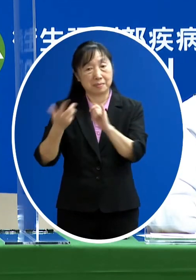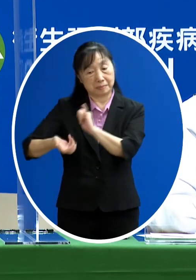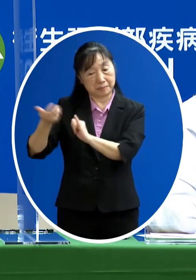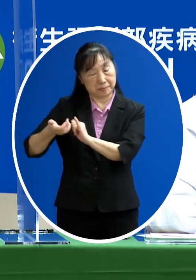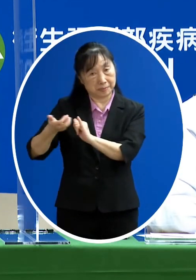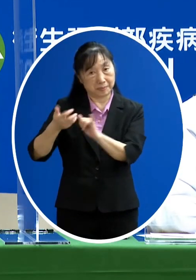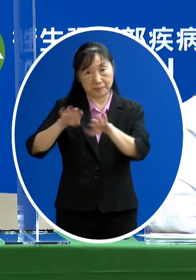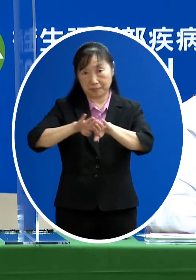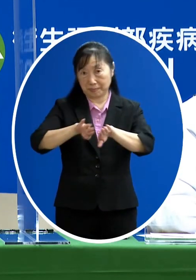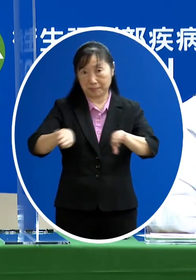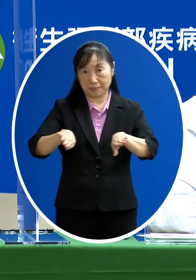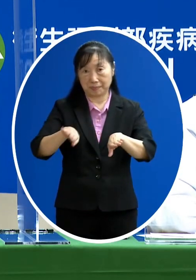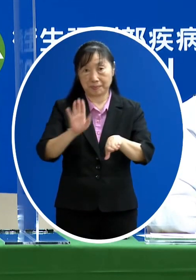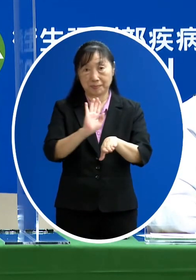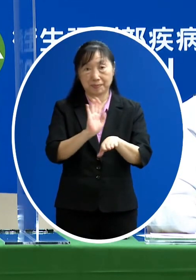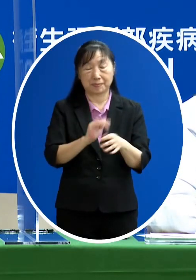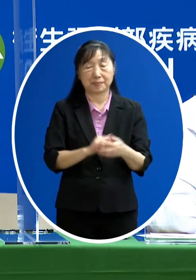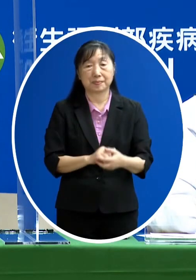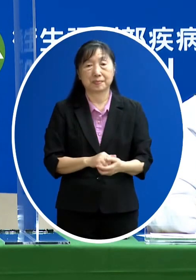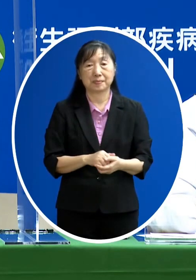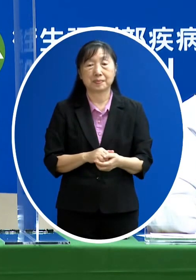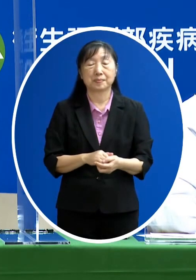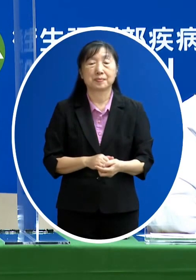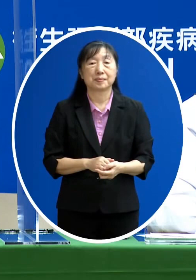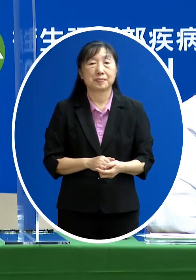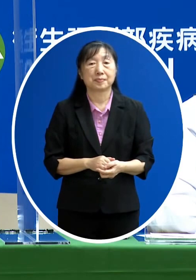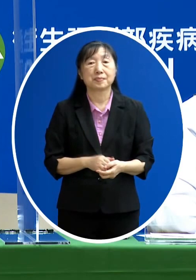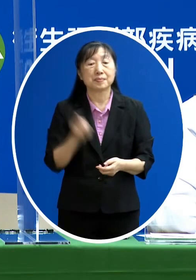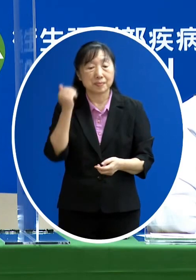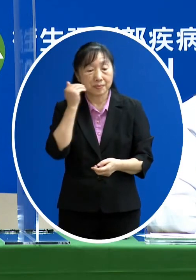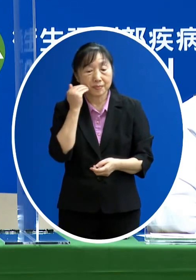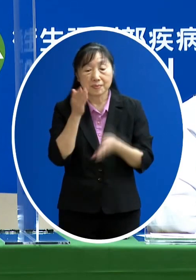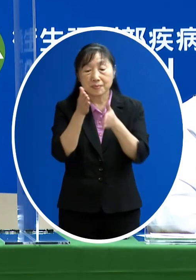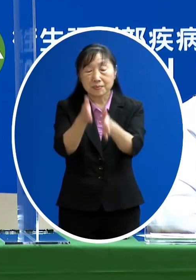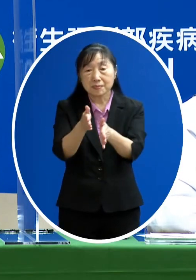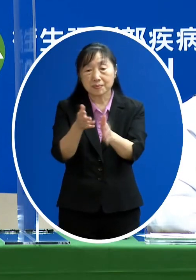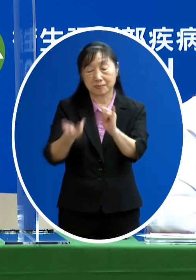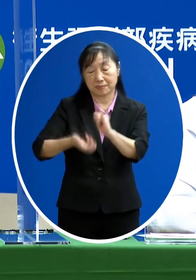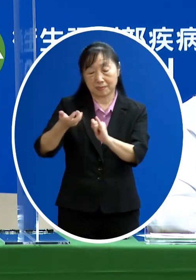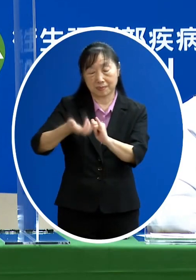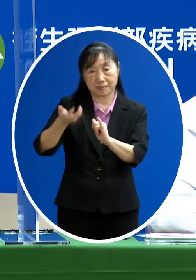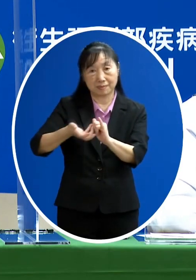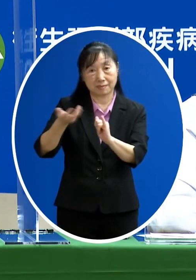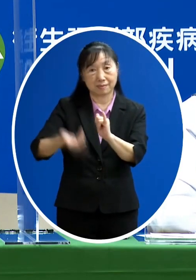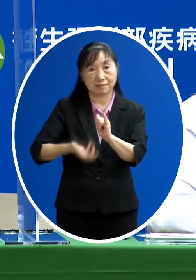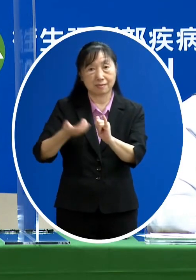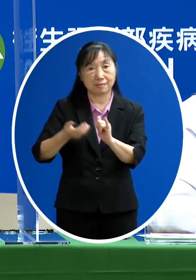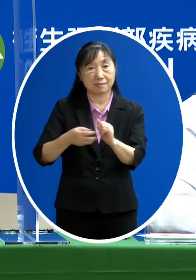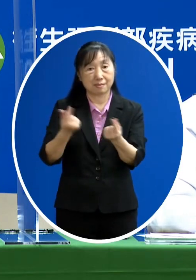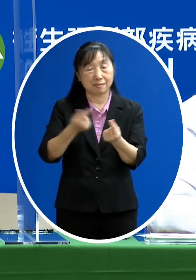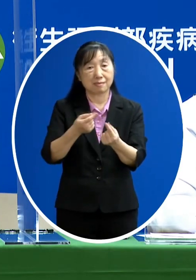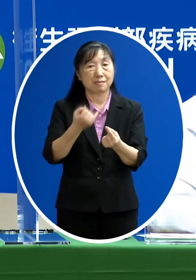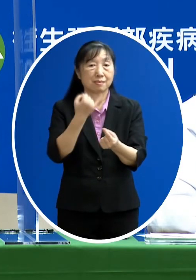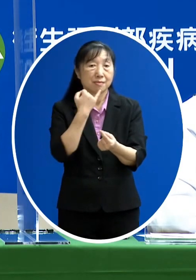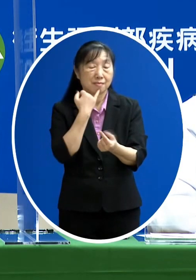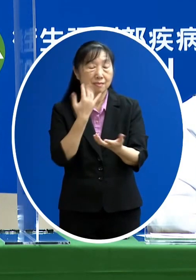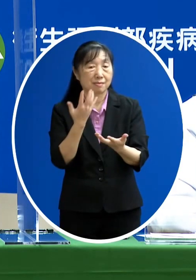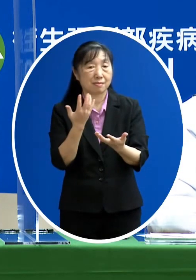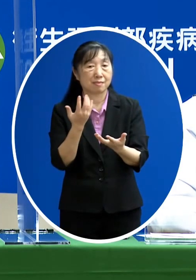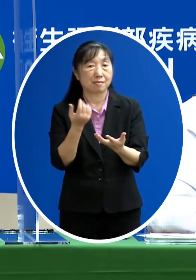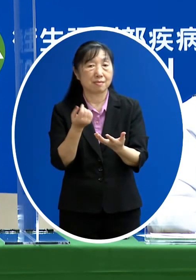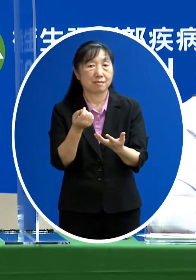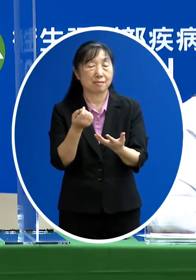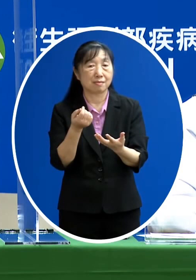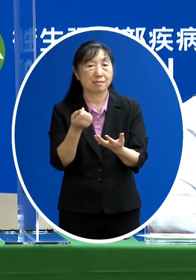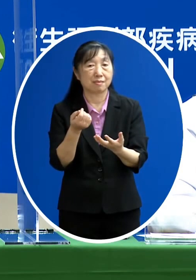的情形。好，那至于在处理尸体能够火化，哈，或者就是说也可以深埋，好，那火